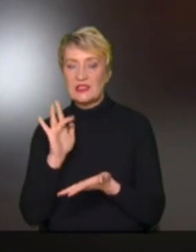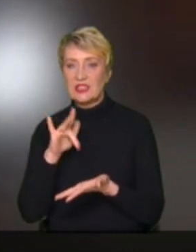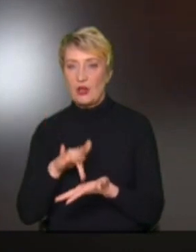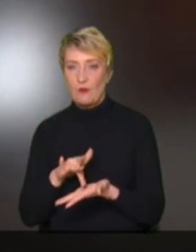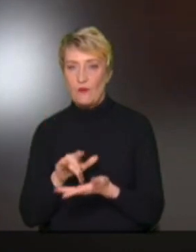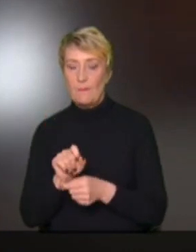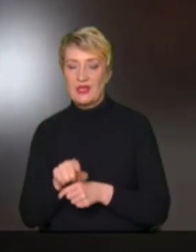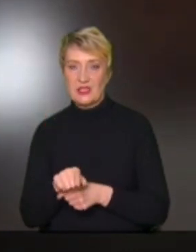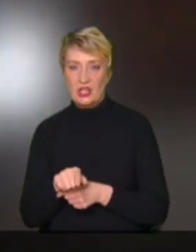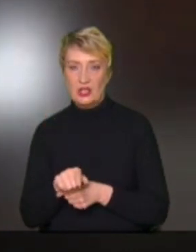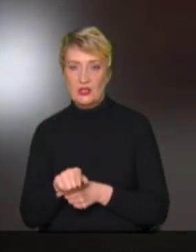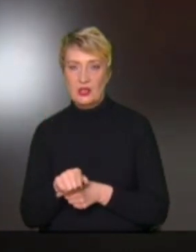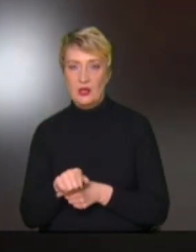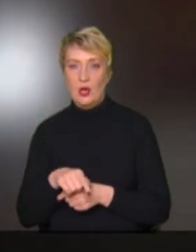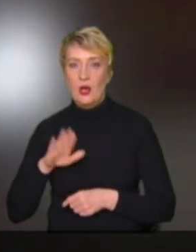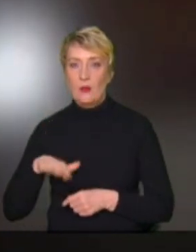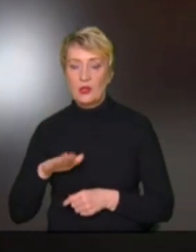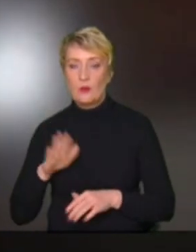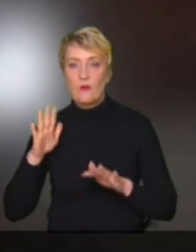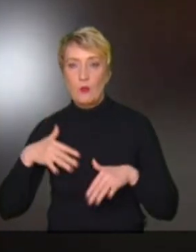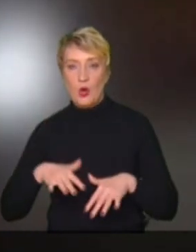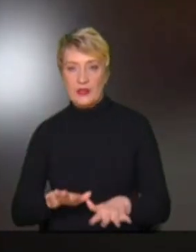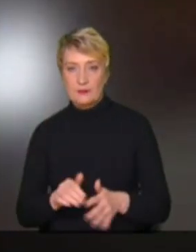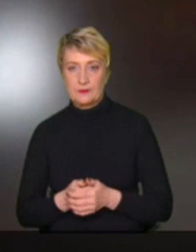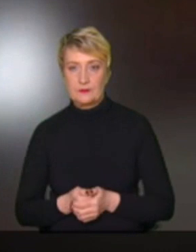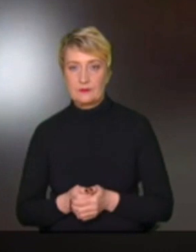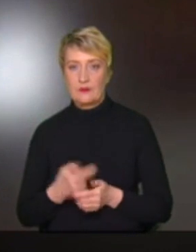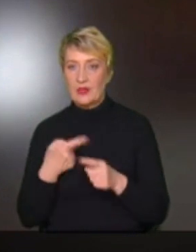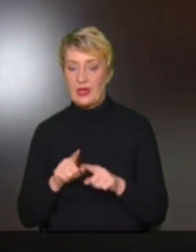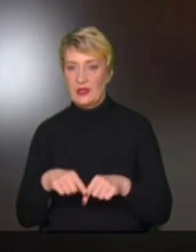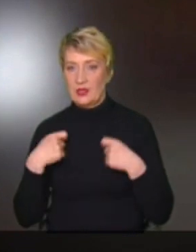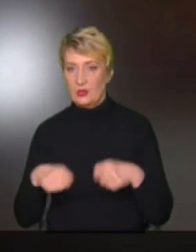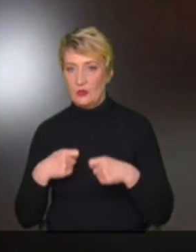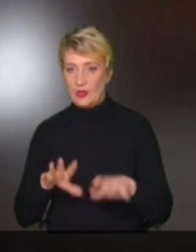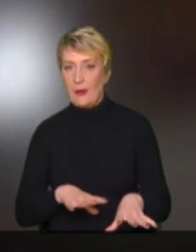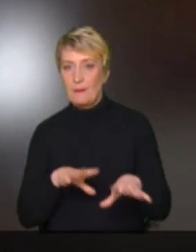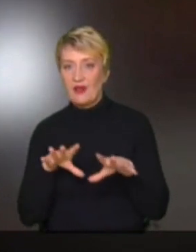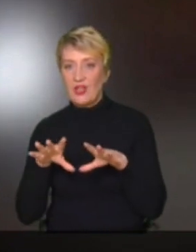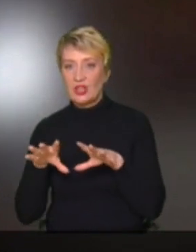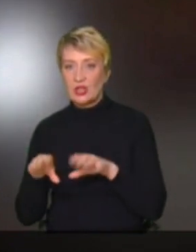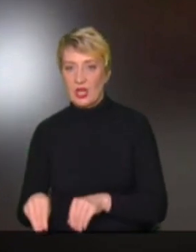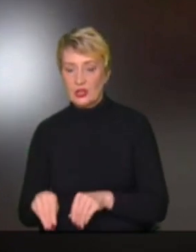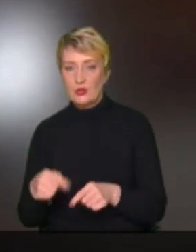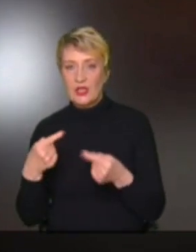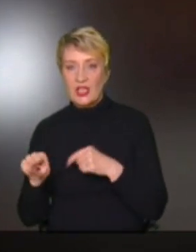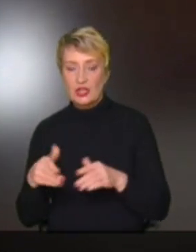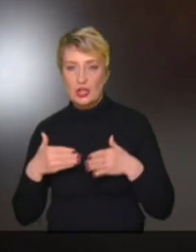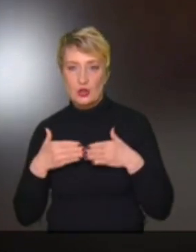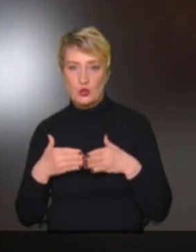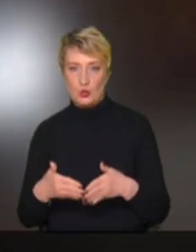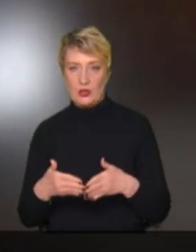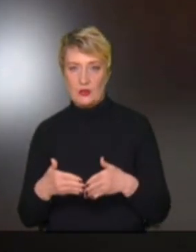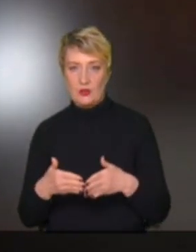Далі вже безпосередньо у морі цей товар перевантажується на інші судна. І